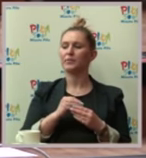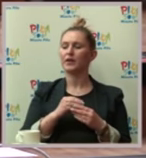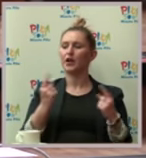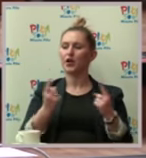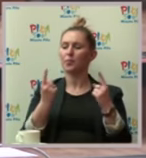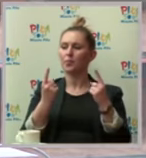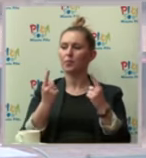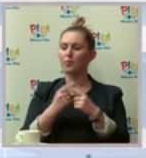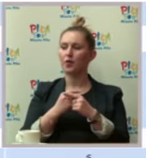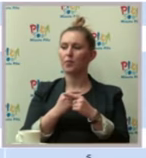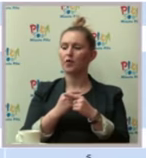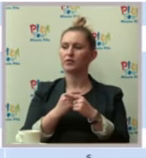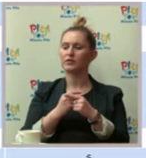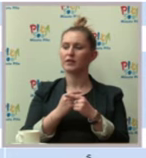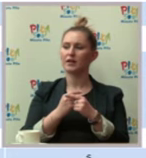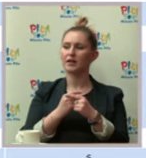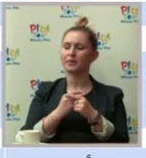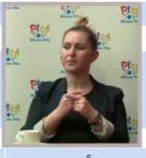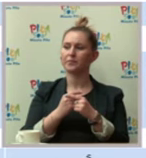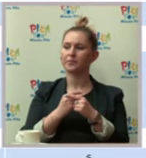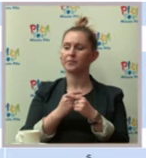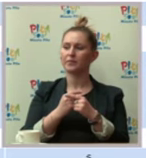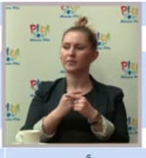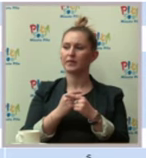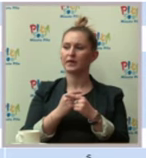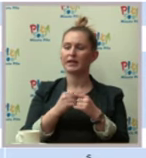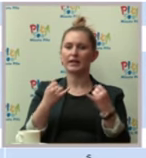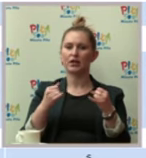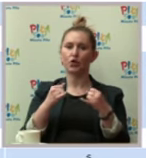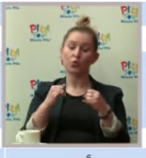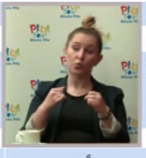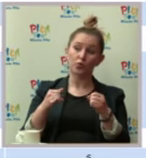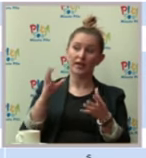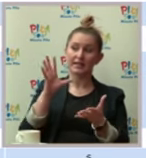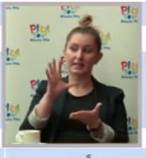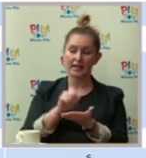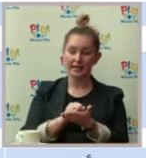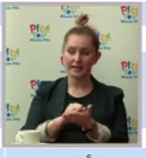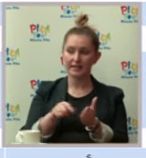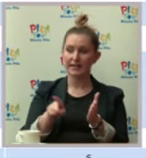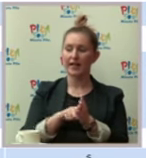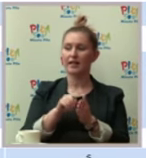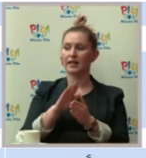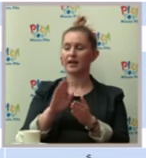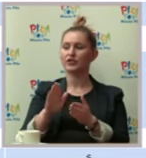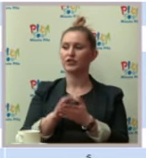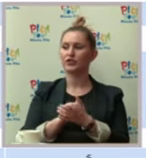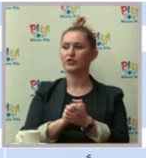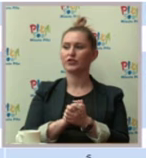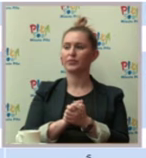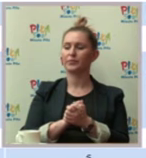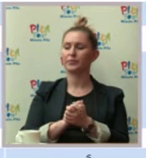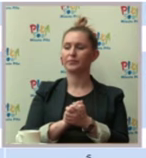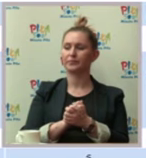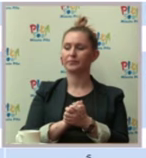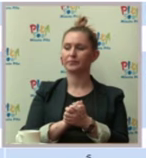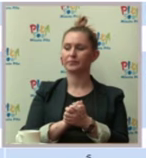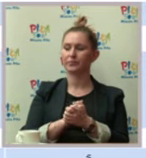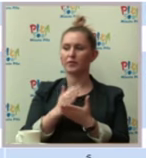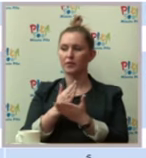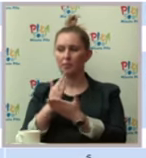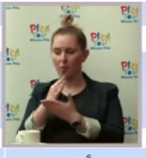tu jest poradnictwo specjalistyczne, projekty i zajęcia. Jeśli chodzi o poradnictwo, no to ono i w pomocy społecznej swego